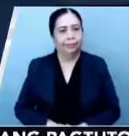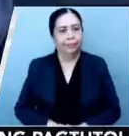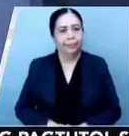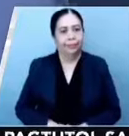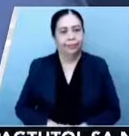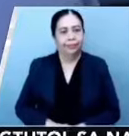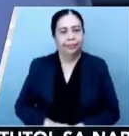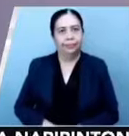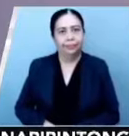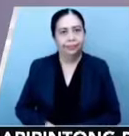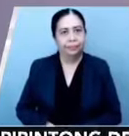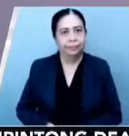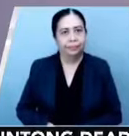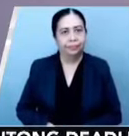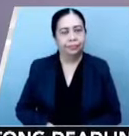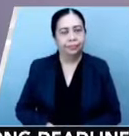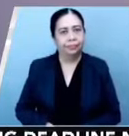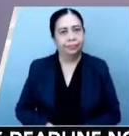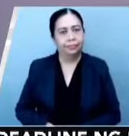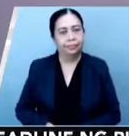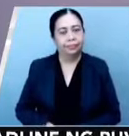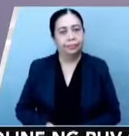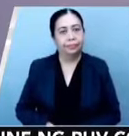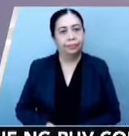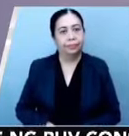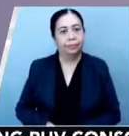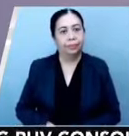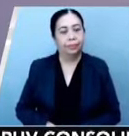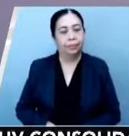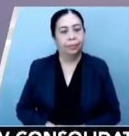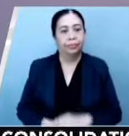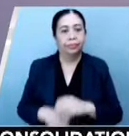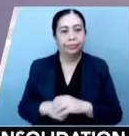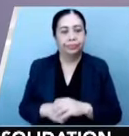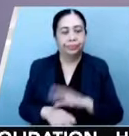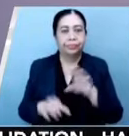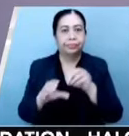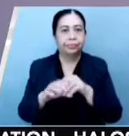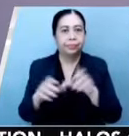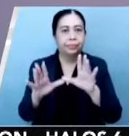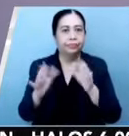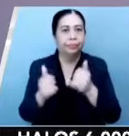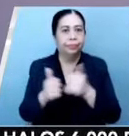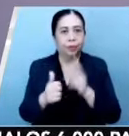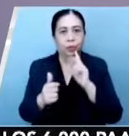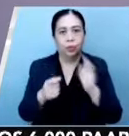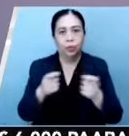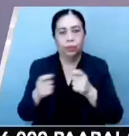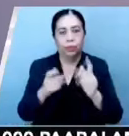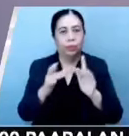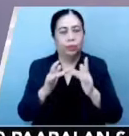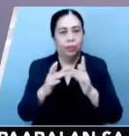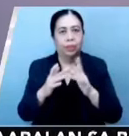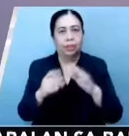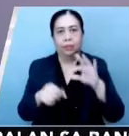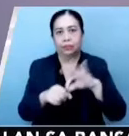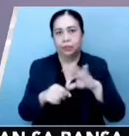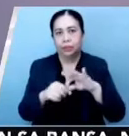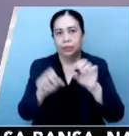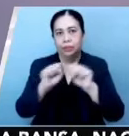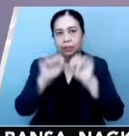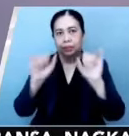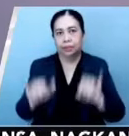24 Horas. Sumalang na sa post-qualification activity ang kumpanyang mga ngasiwa ng online voting system para sa